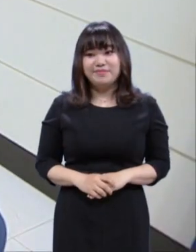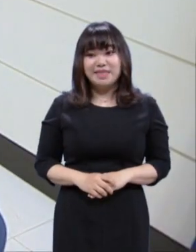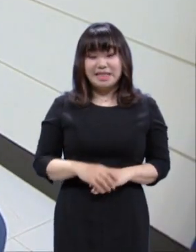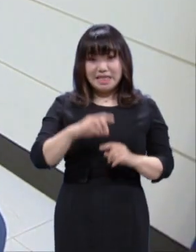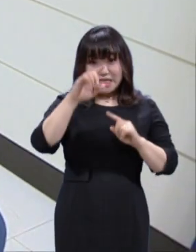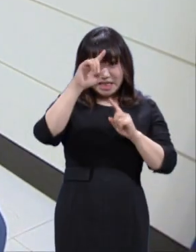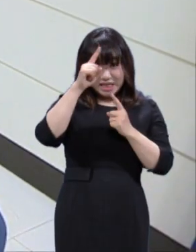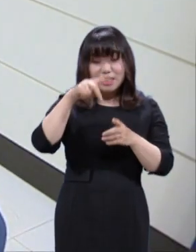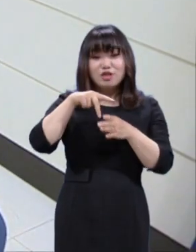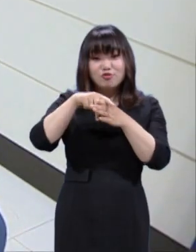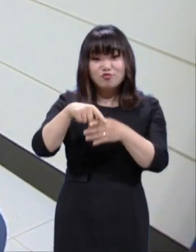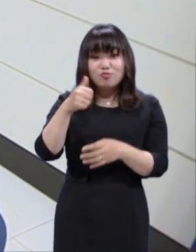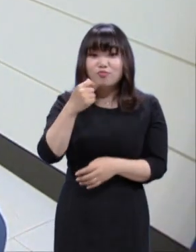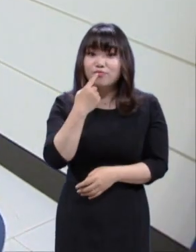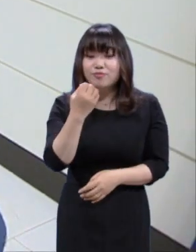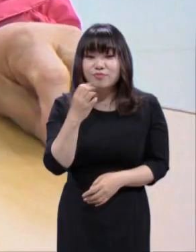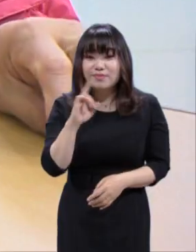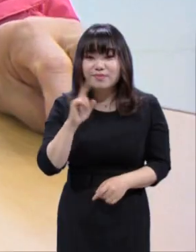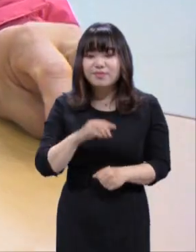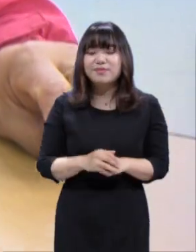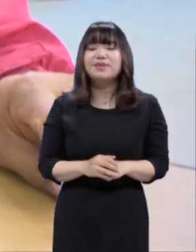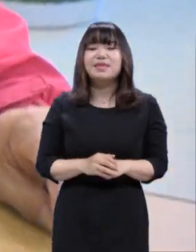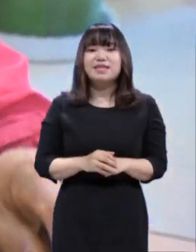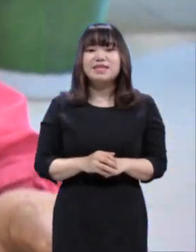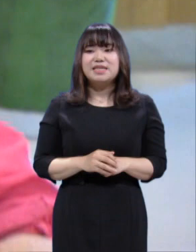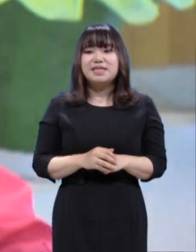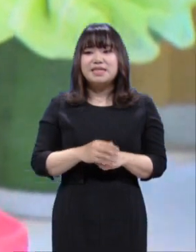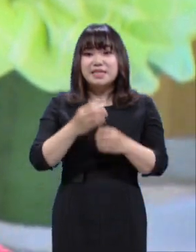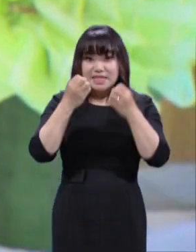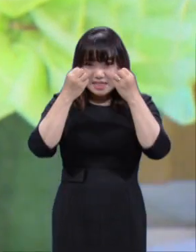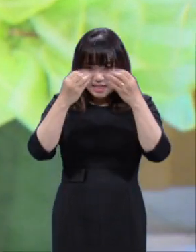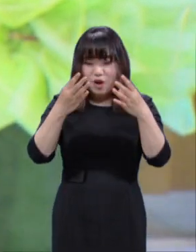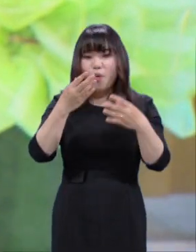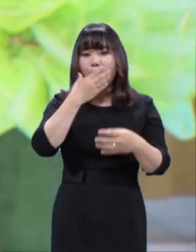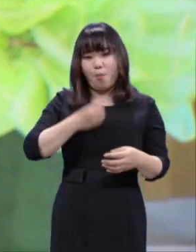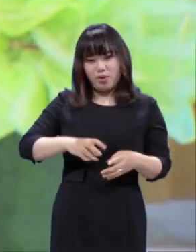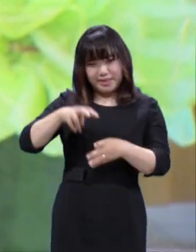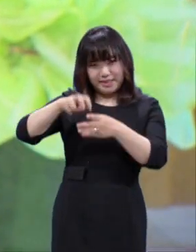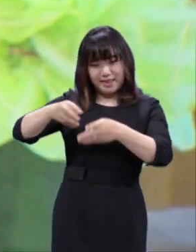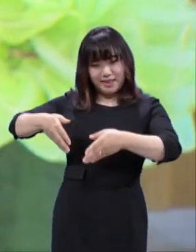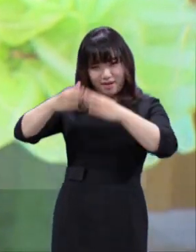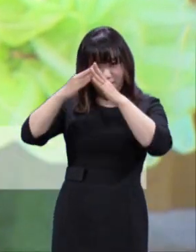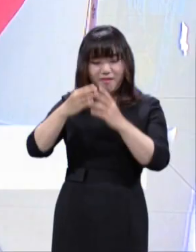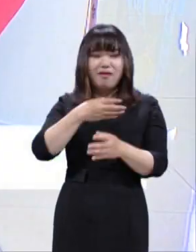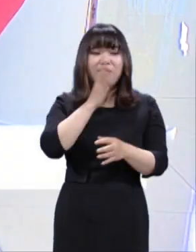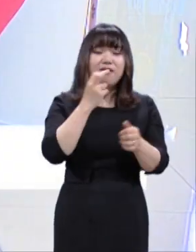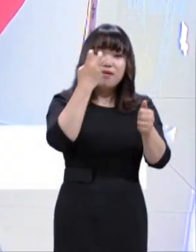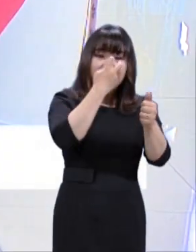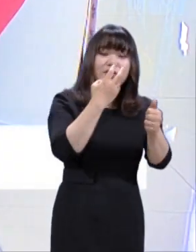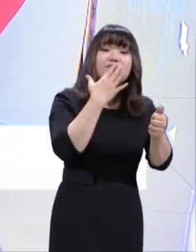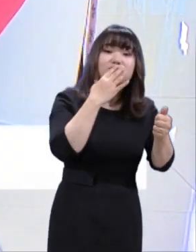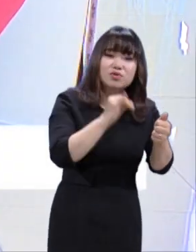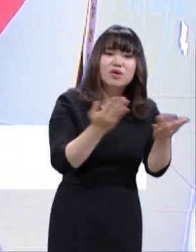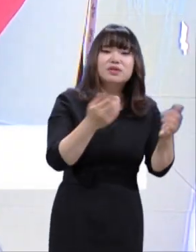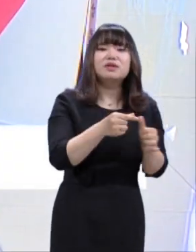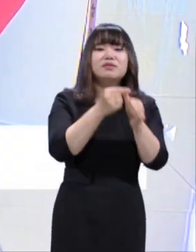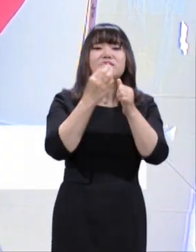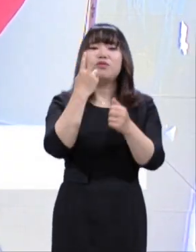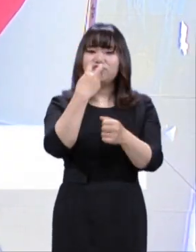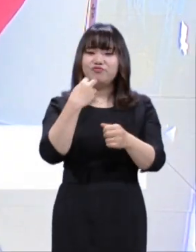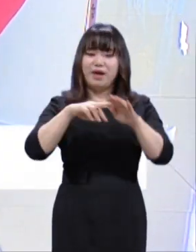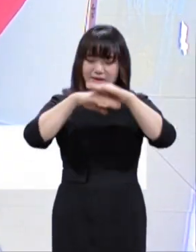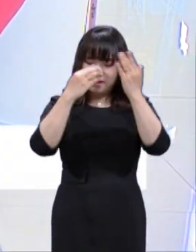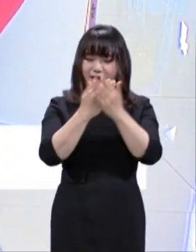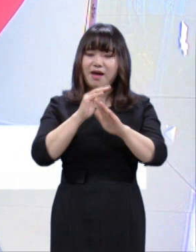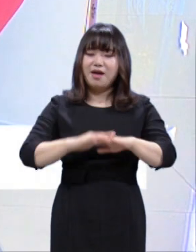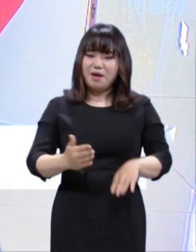이성원 서대문구청장 후보는 이른바 신통복지센터를 만들어 노인 돌봄과 일자리 문제 등을 해결하겠다고